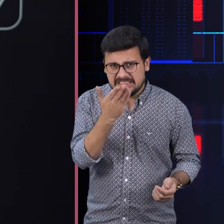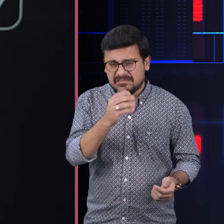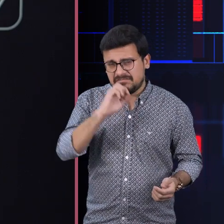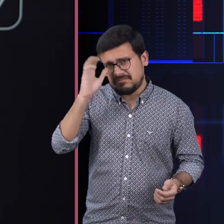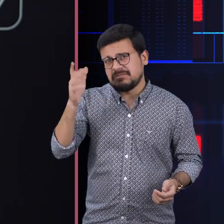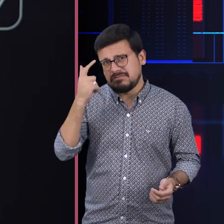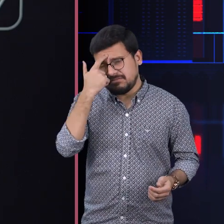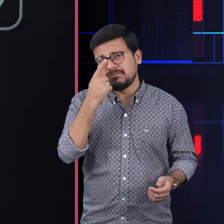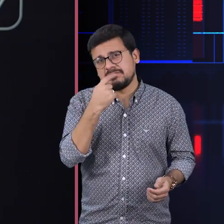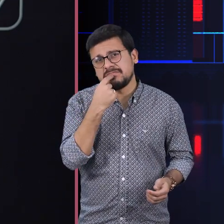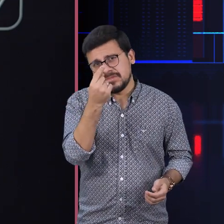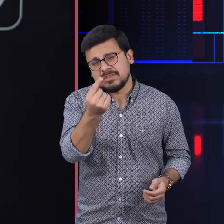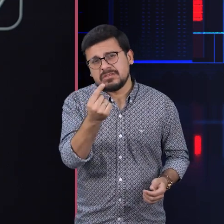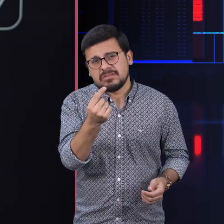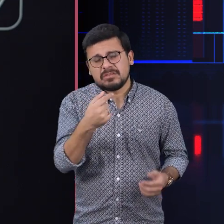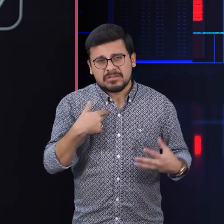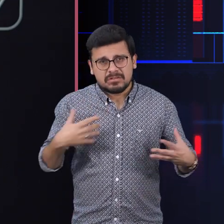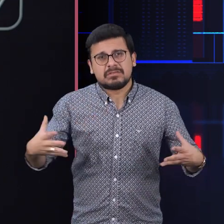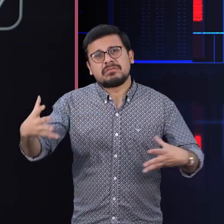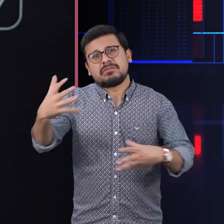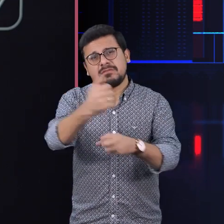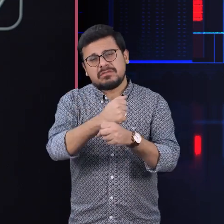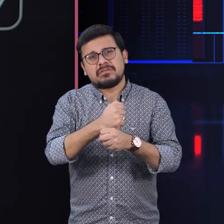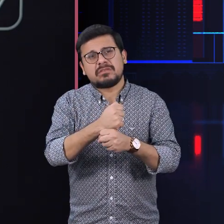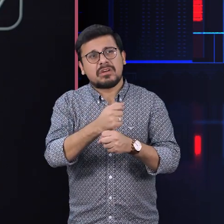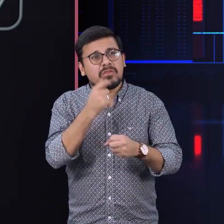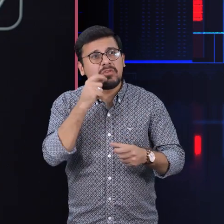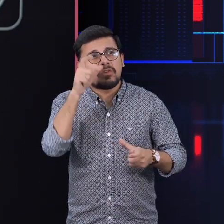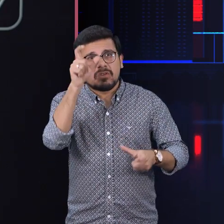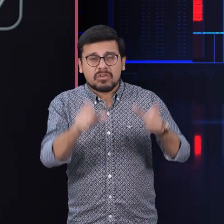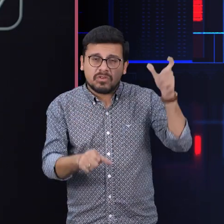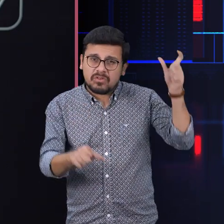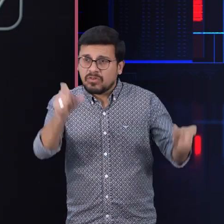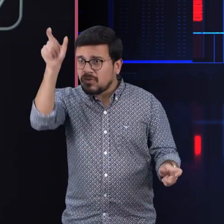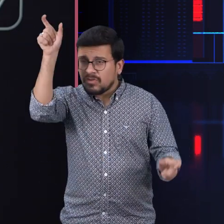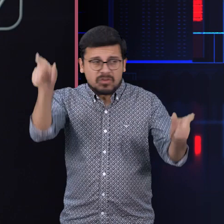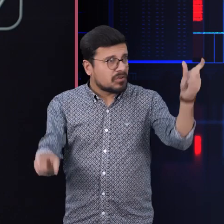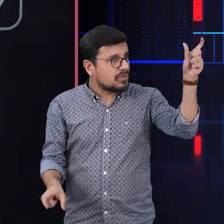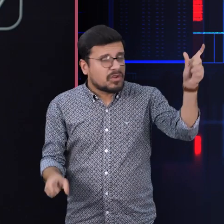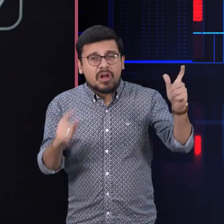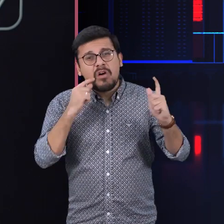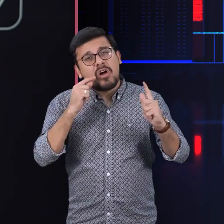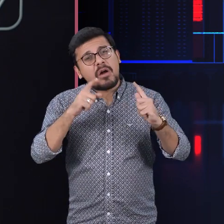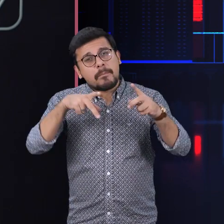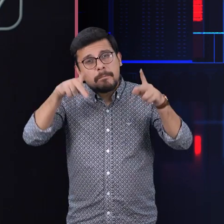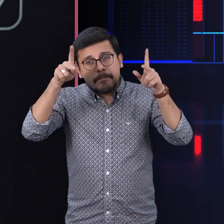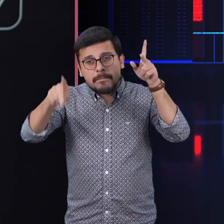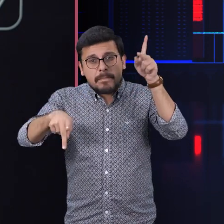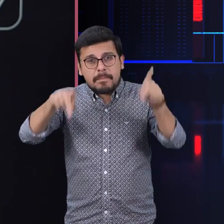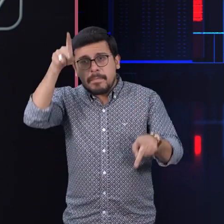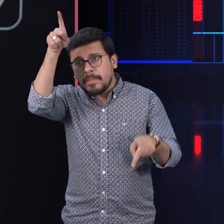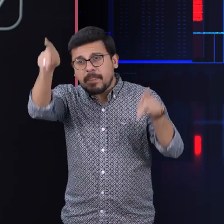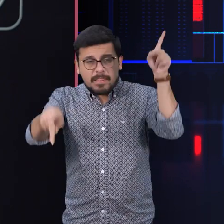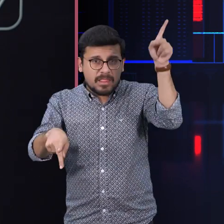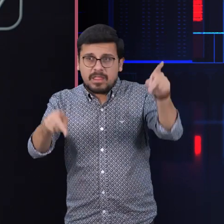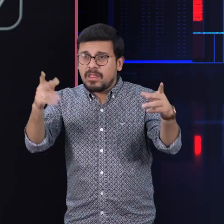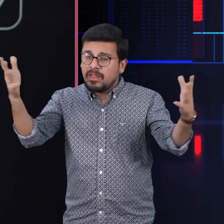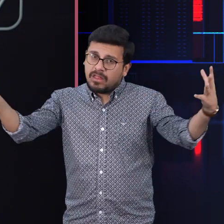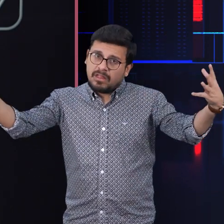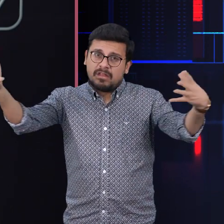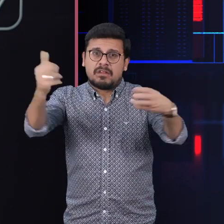سے, تو آدھا مسئلہ تو آپ وہیں پر ان کا حل کر لیتے ہو. اور کائنڈنیس یہ نہیں ہے کہ جی